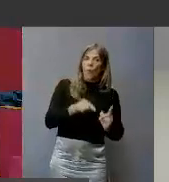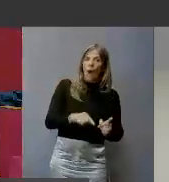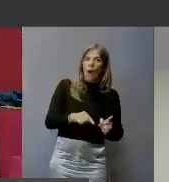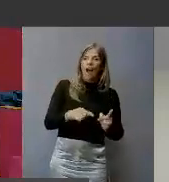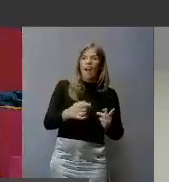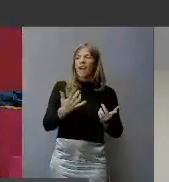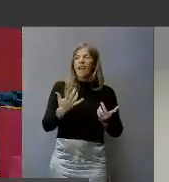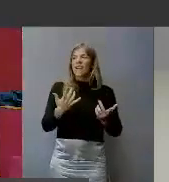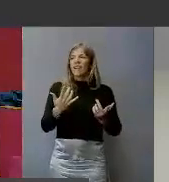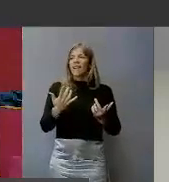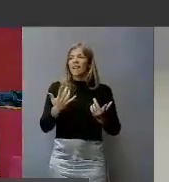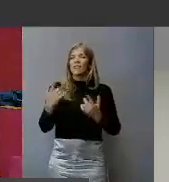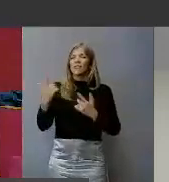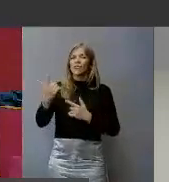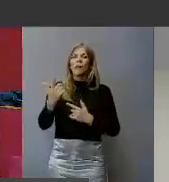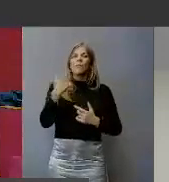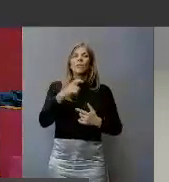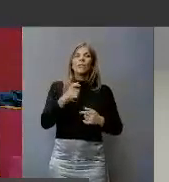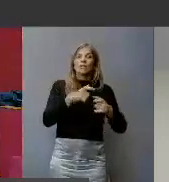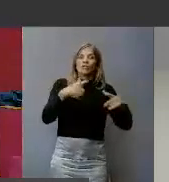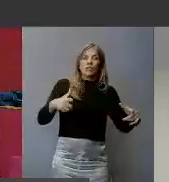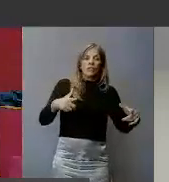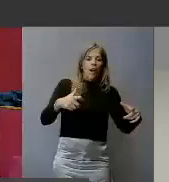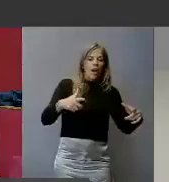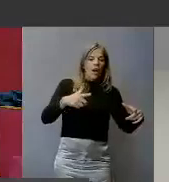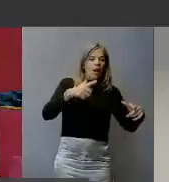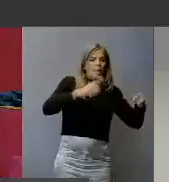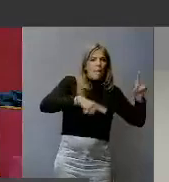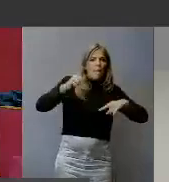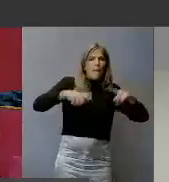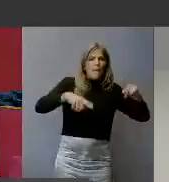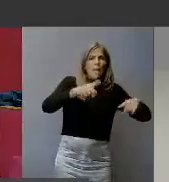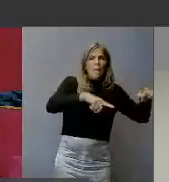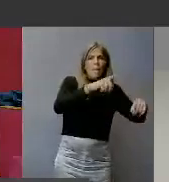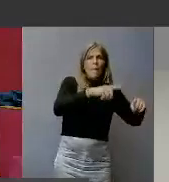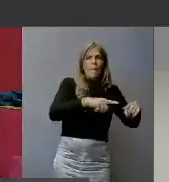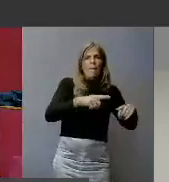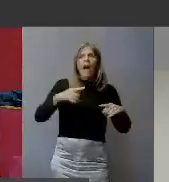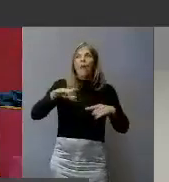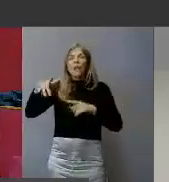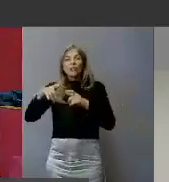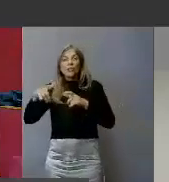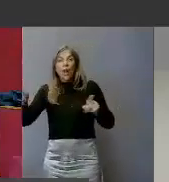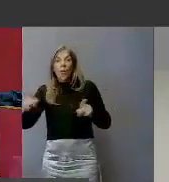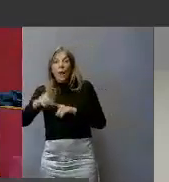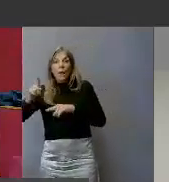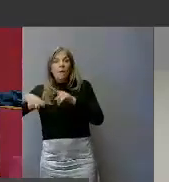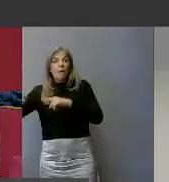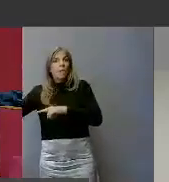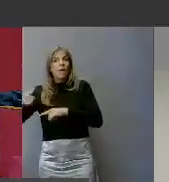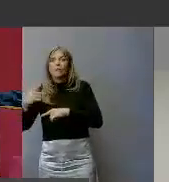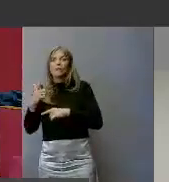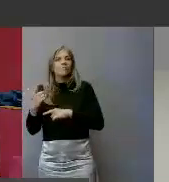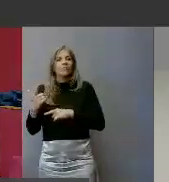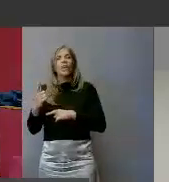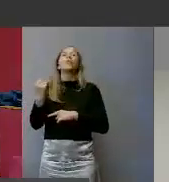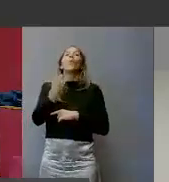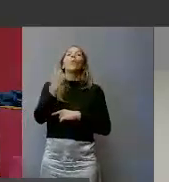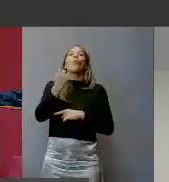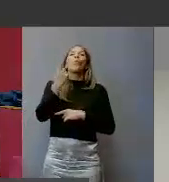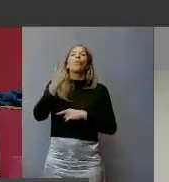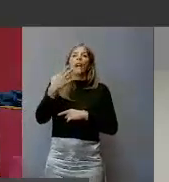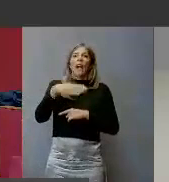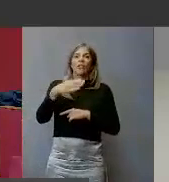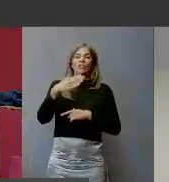di dicotomia tra realtà territoriali così vicine tra di loro pd o formalizzerà la richiesta dalla commissione